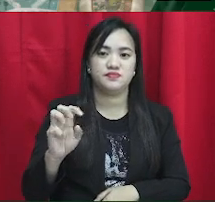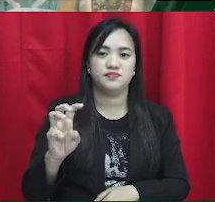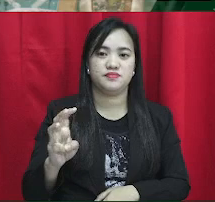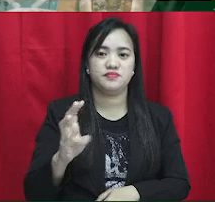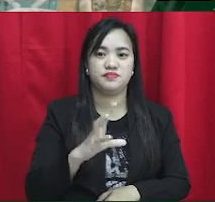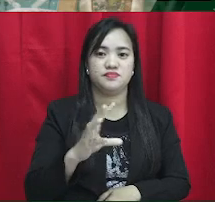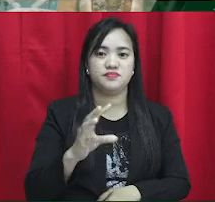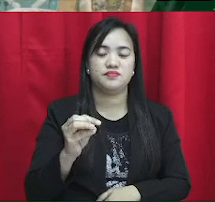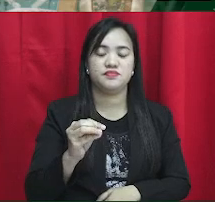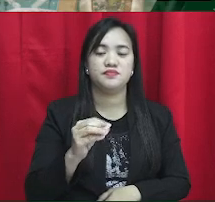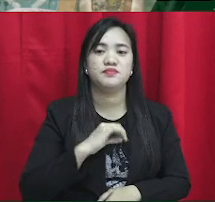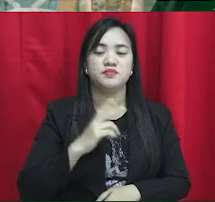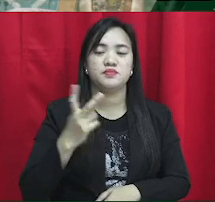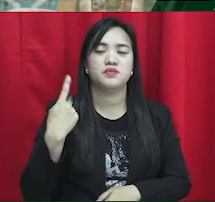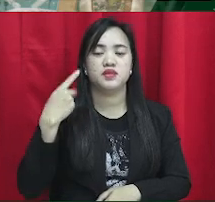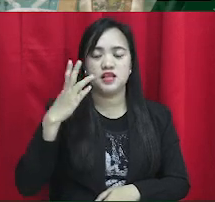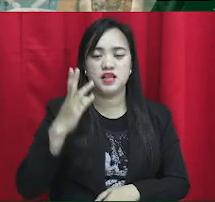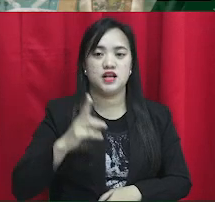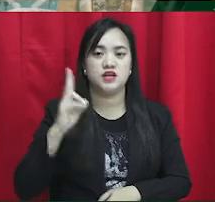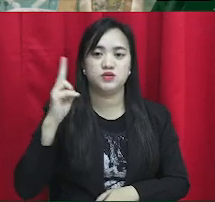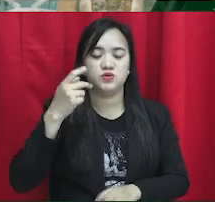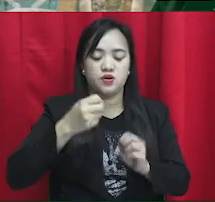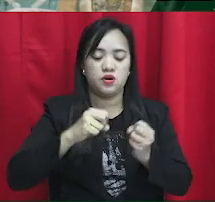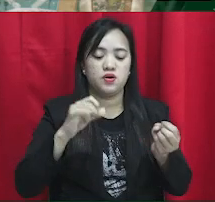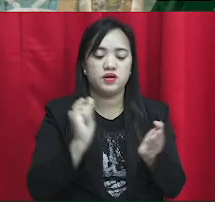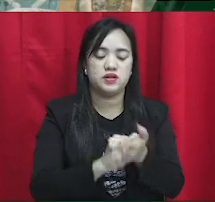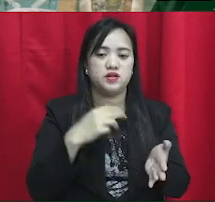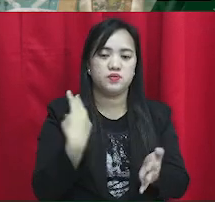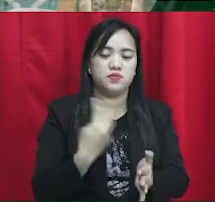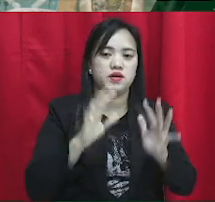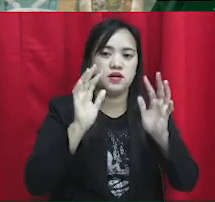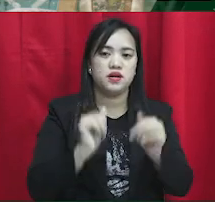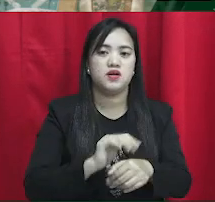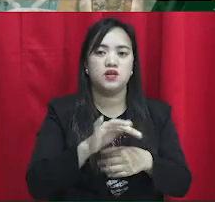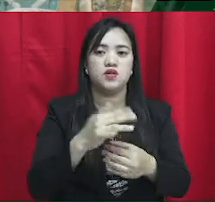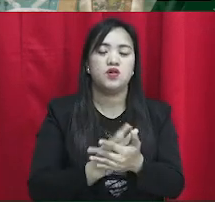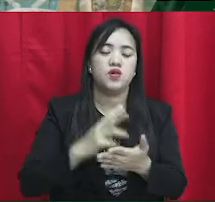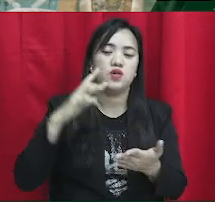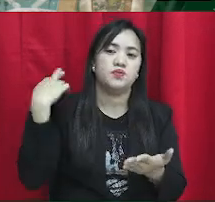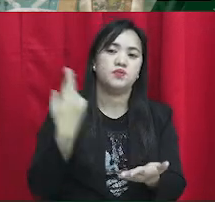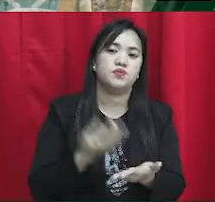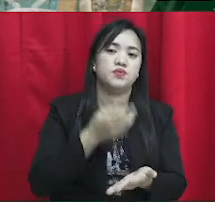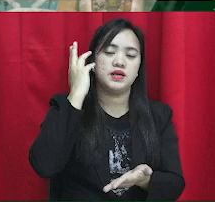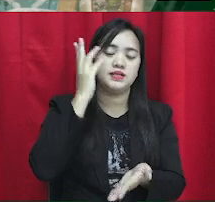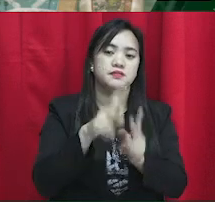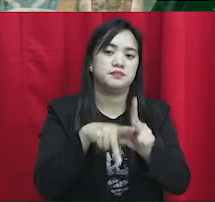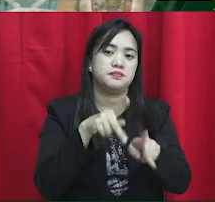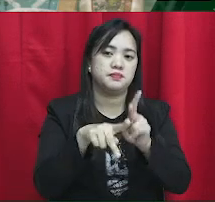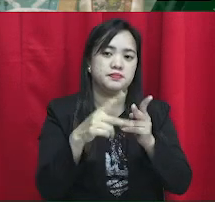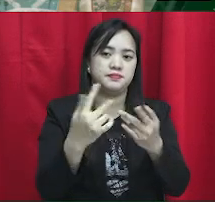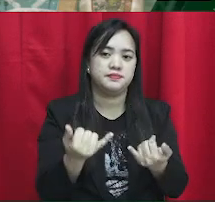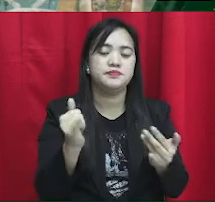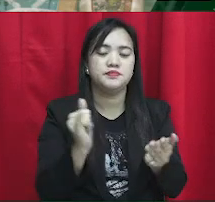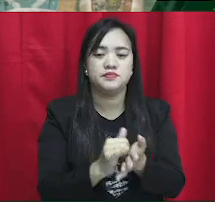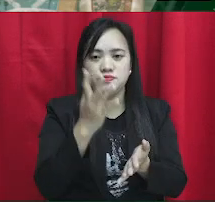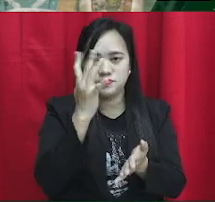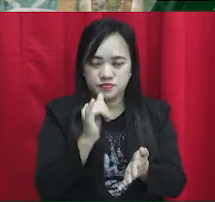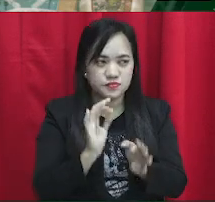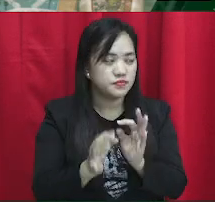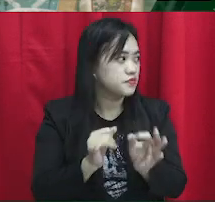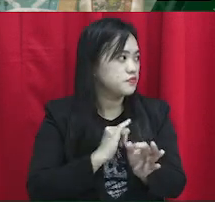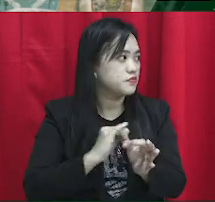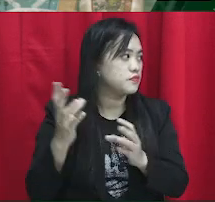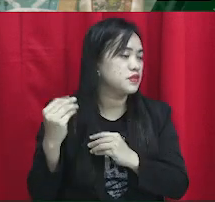ng Panginoon ito para patuloy na maabot ang mga kaluluwa at madala may lapit sa Panginoon. Kaya ngayon, bagamat may iba